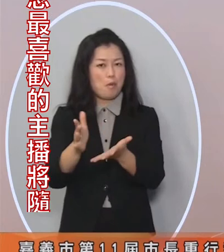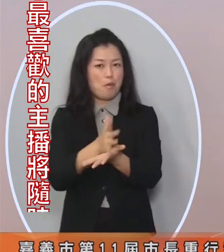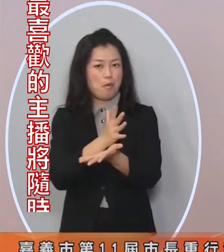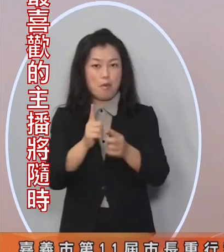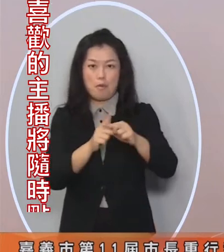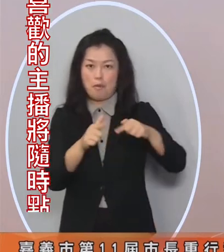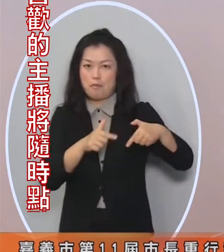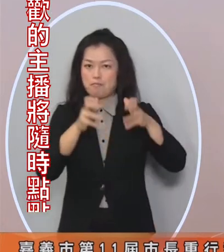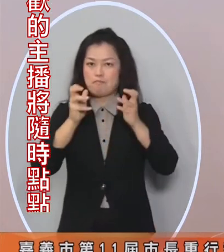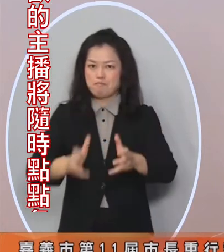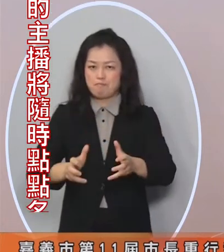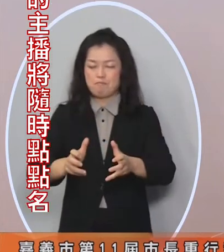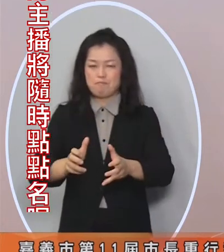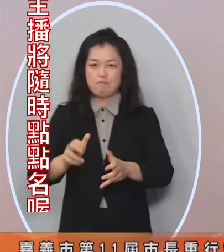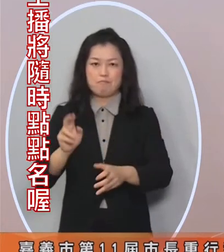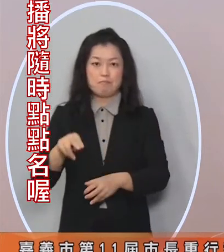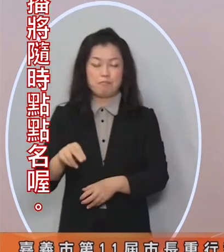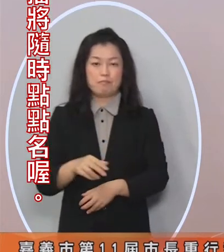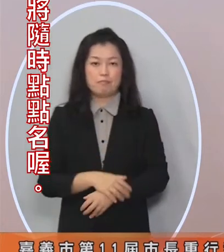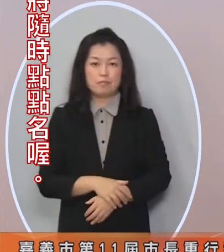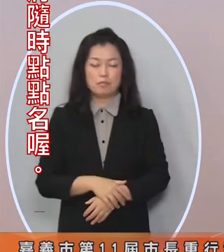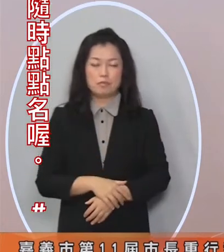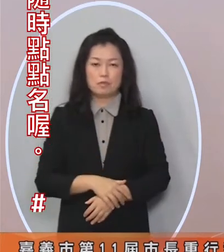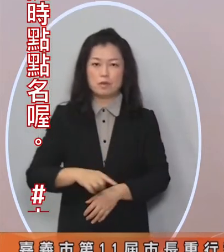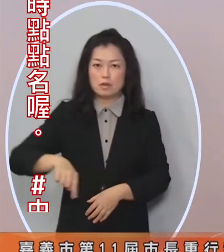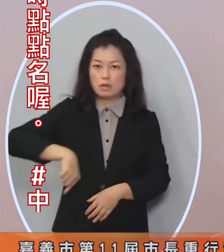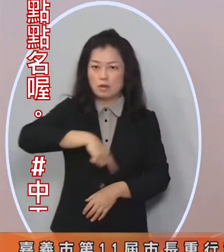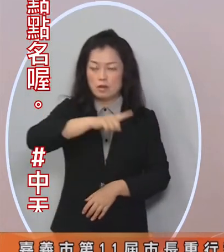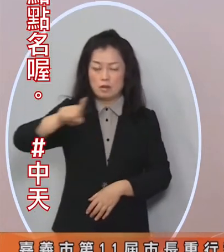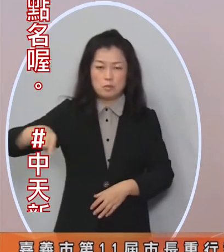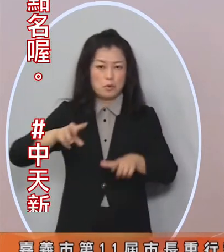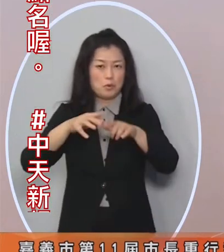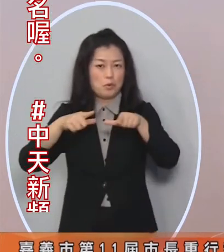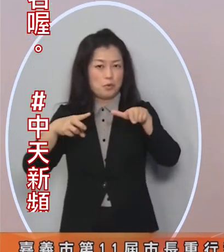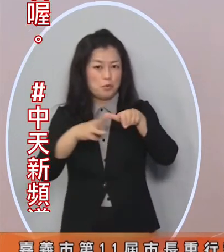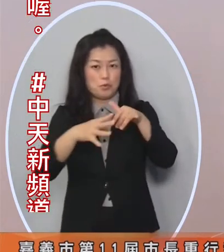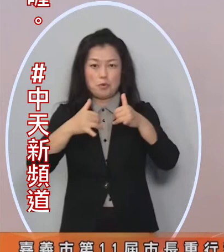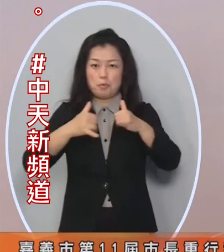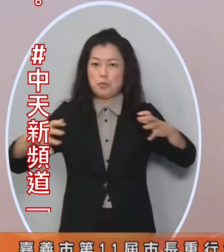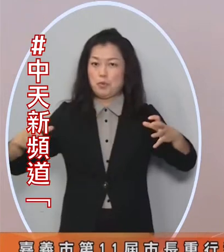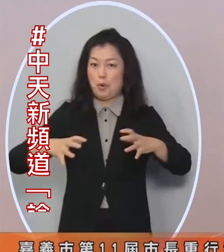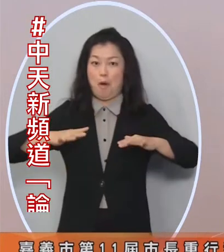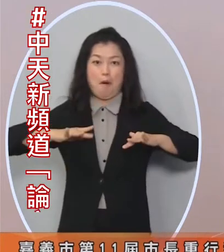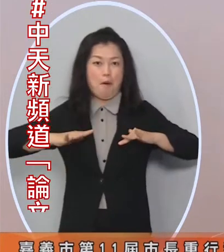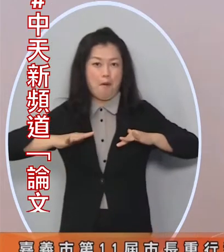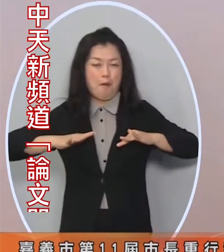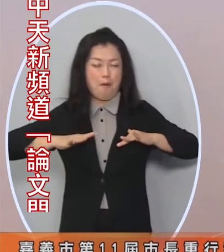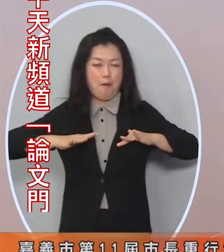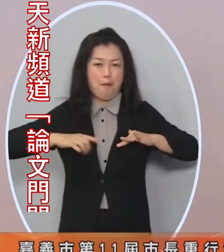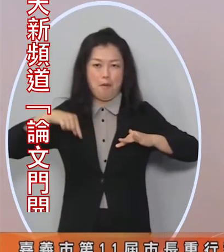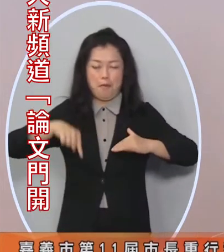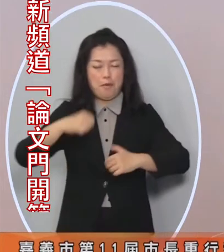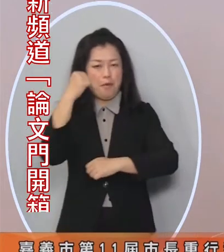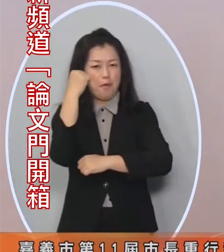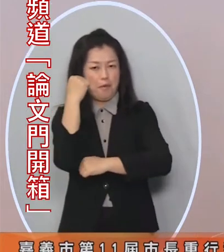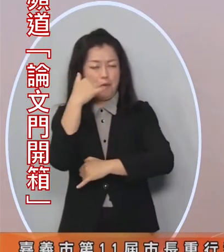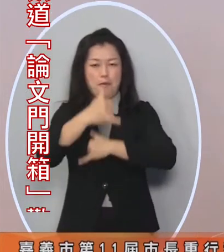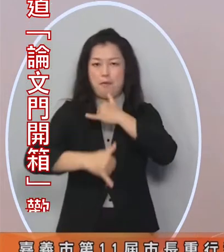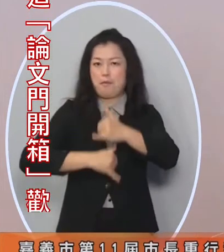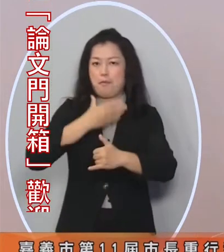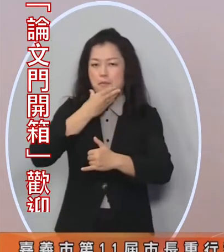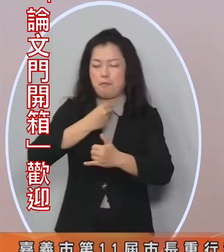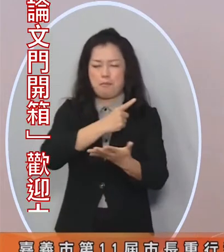所以我们提出了全民共享世代宜居，就是要让世世代代好徛起，大大小小拢